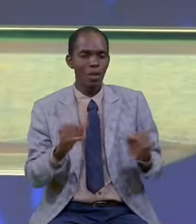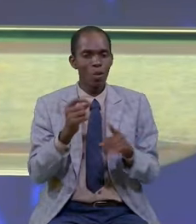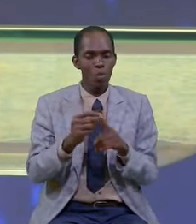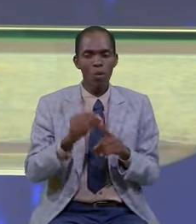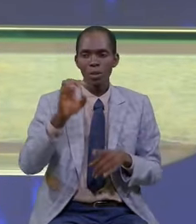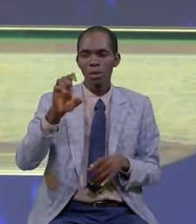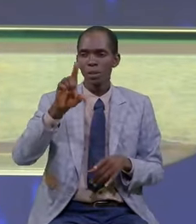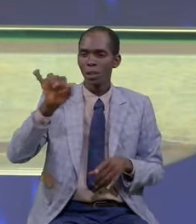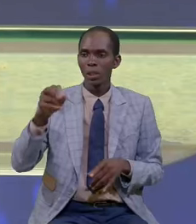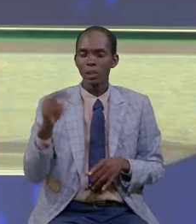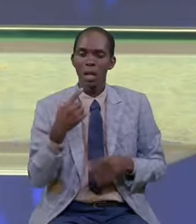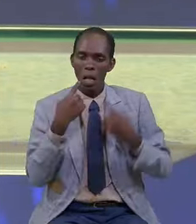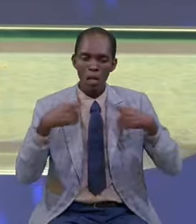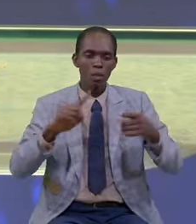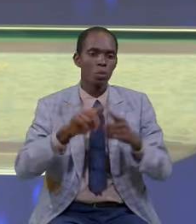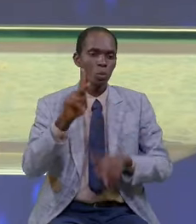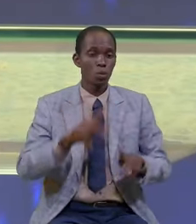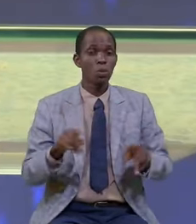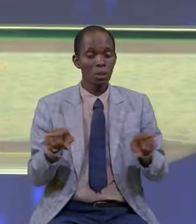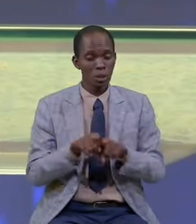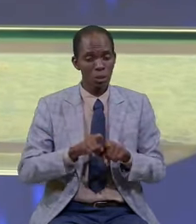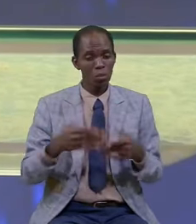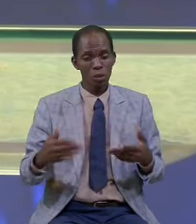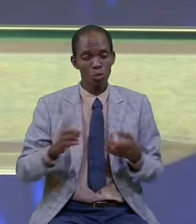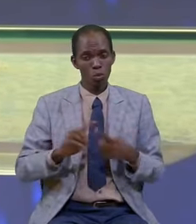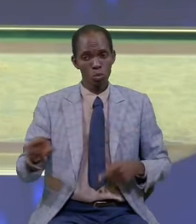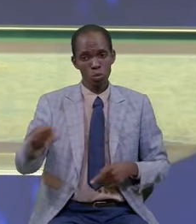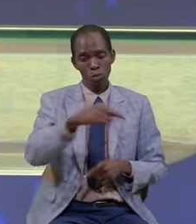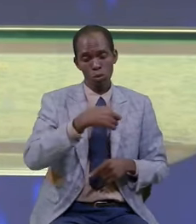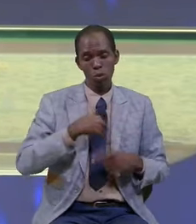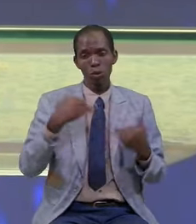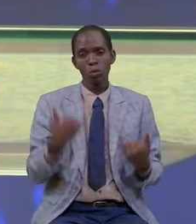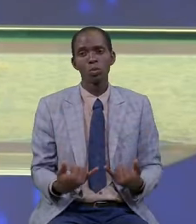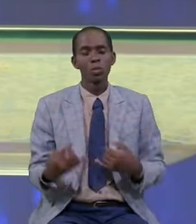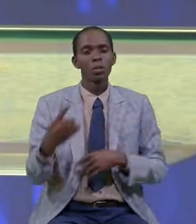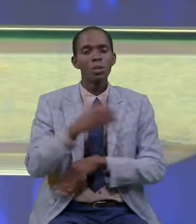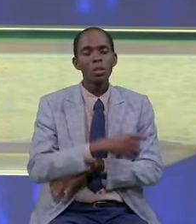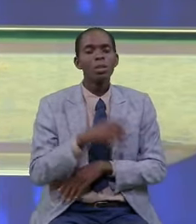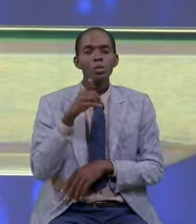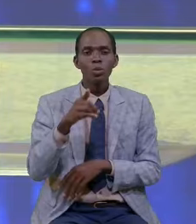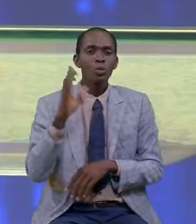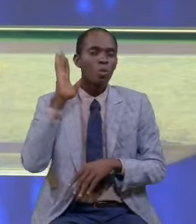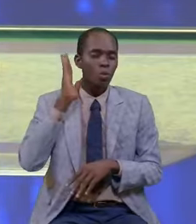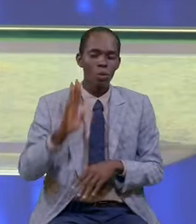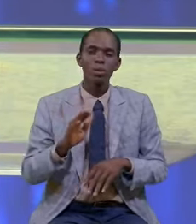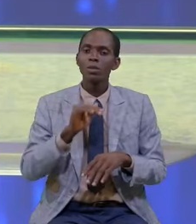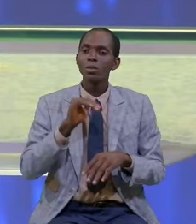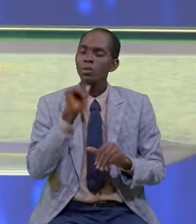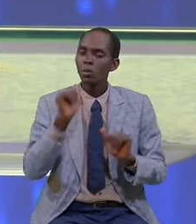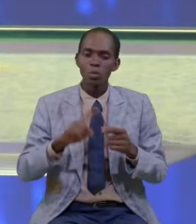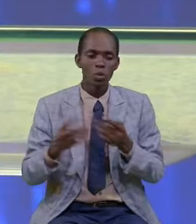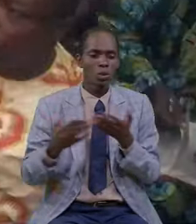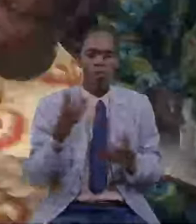aujourd'hui. Nous ne pouvons pas servir Dieu et Mammon. Nous décidons pour Christ de tout notre cœur et pleinement, entièrement ce